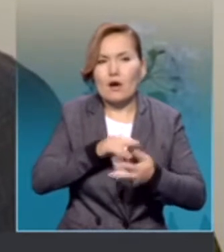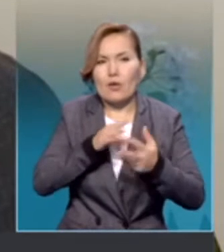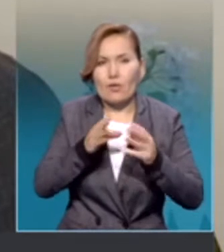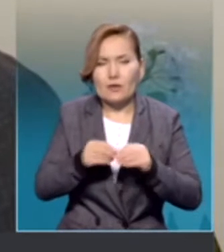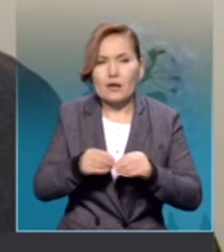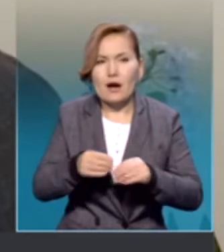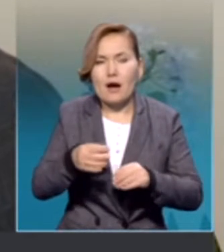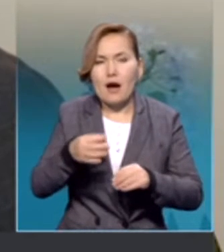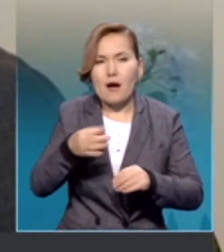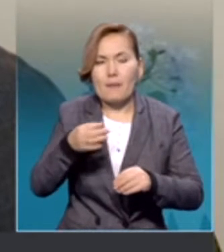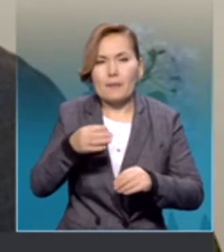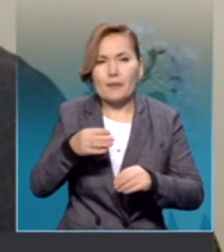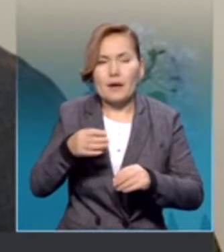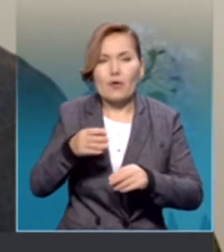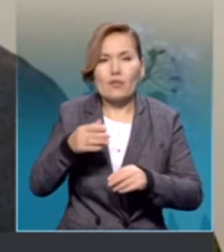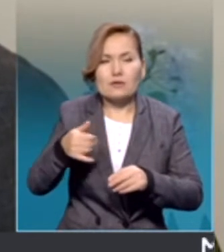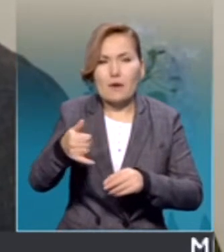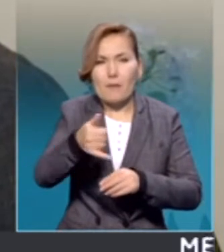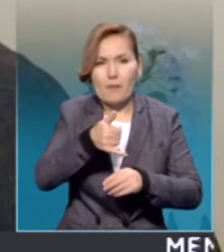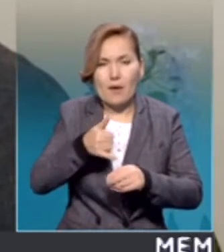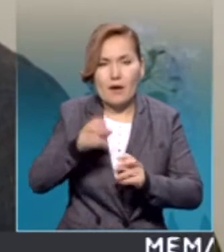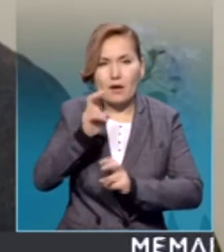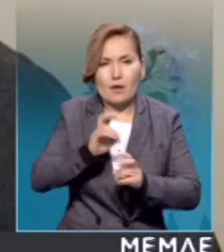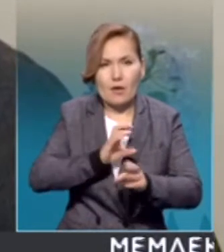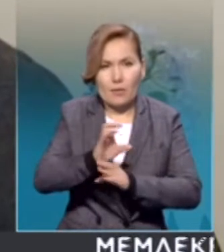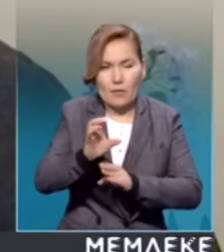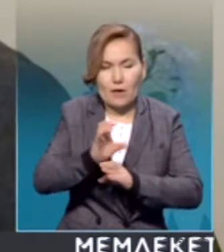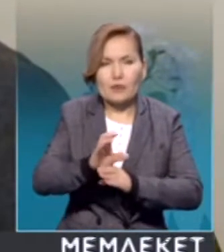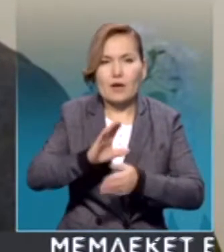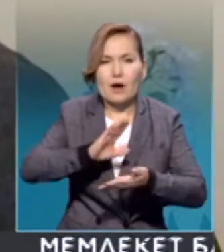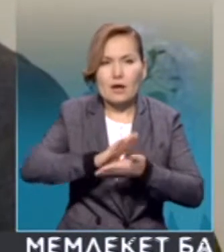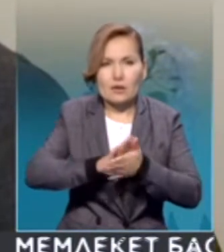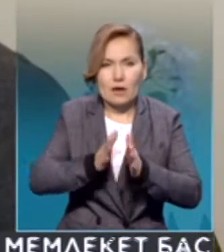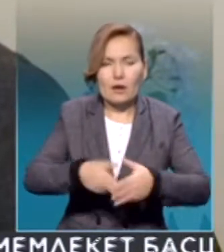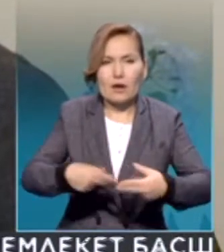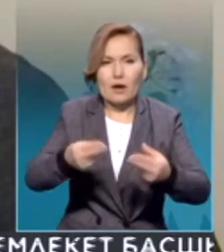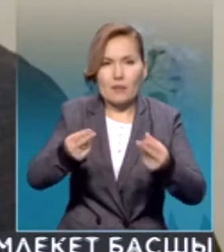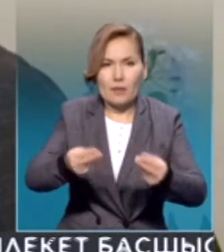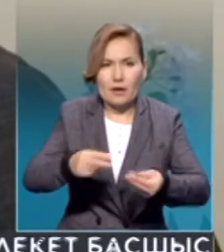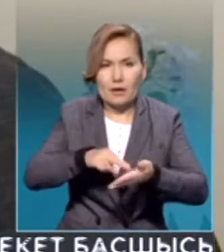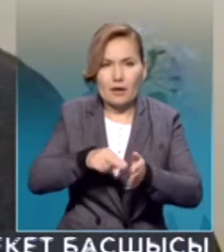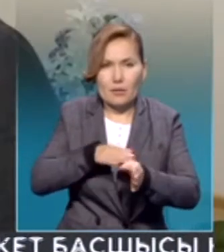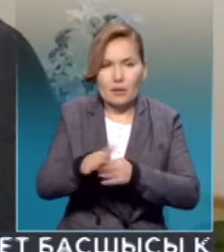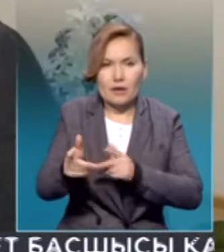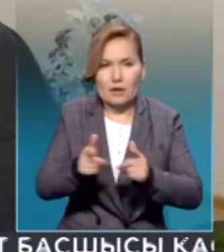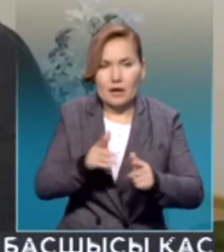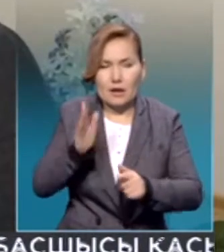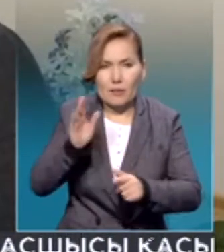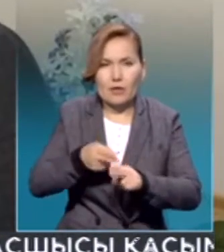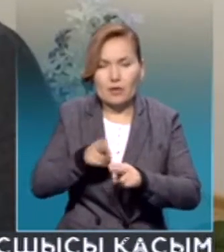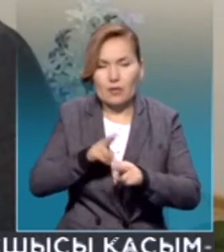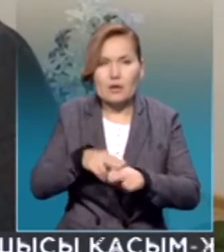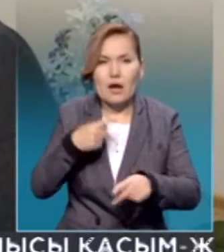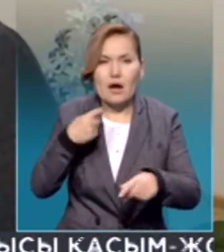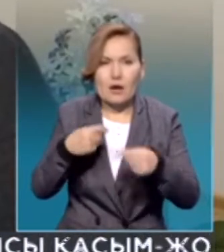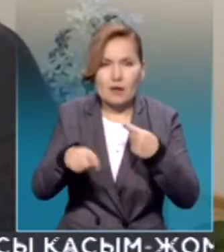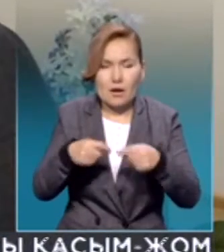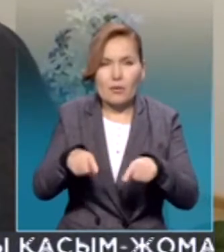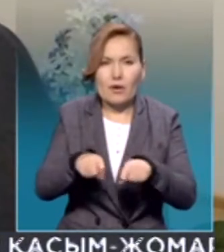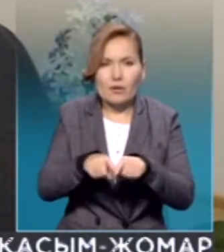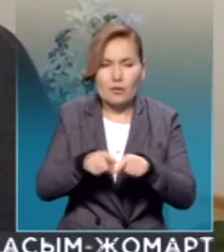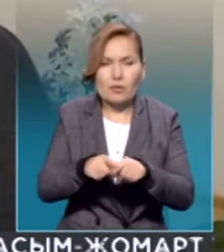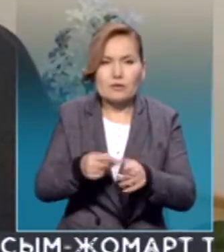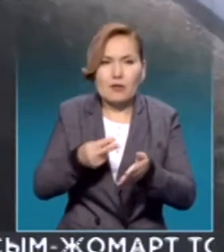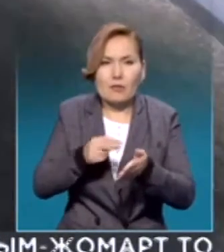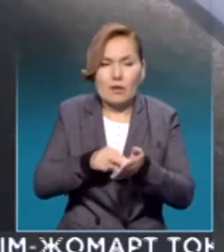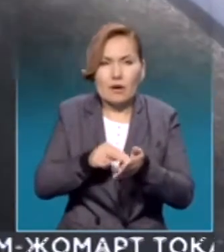май өндіретін зауыттармен нақты келісім дайындайды. Рыночный бағасымен алу үшін